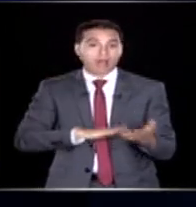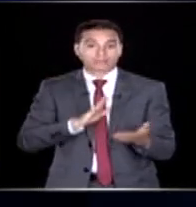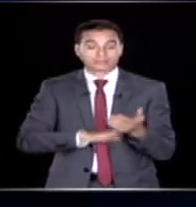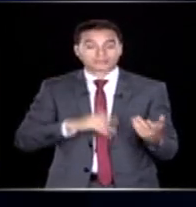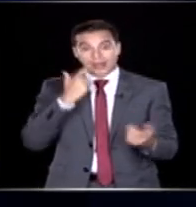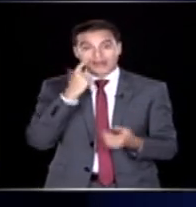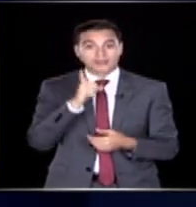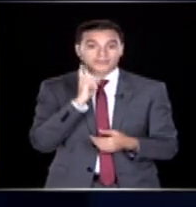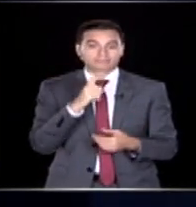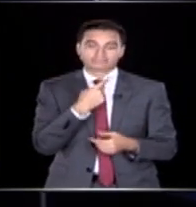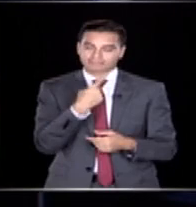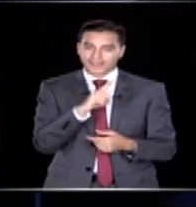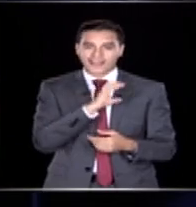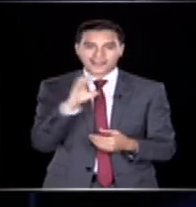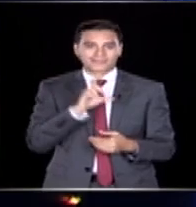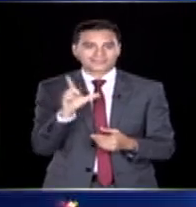صحيحة،